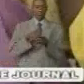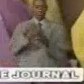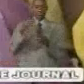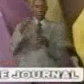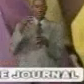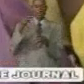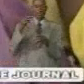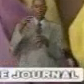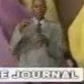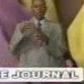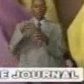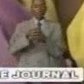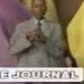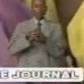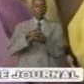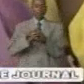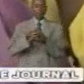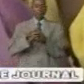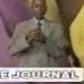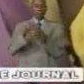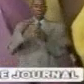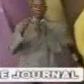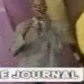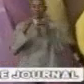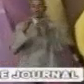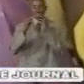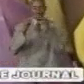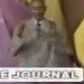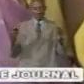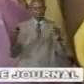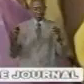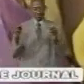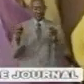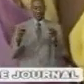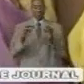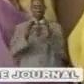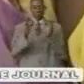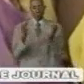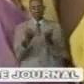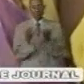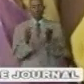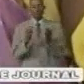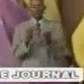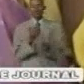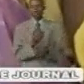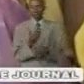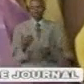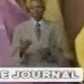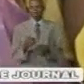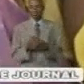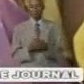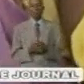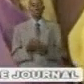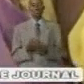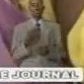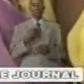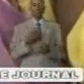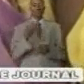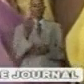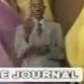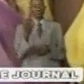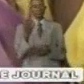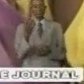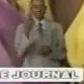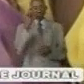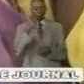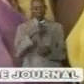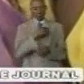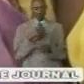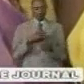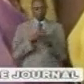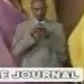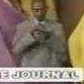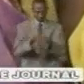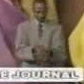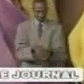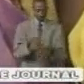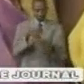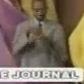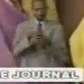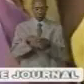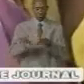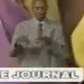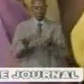Enfants. Lançons un appel vibrant pour l'intégration effective de la femme dans la gestion des affaires de l'État, dans